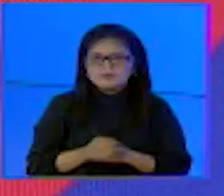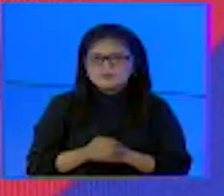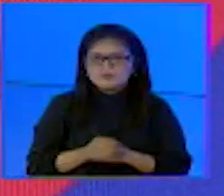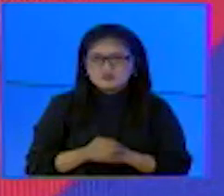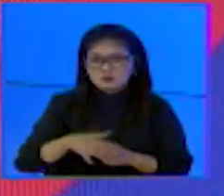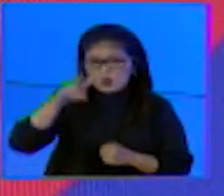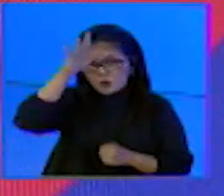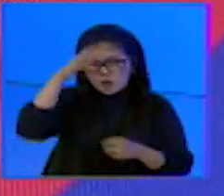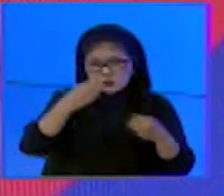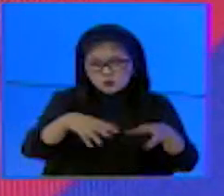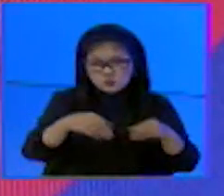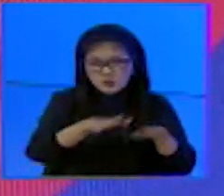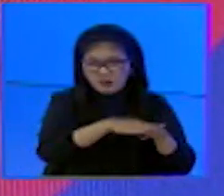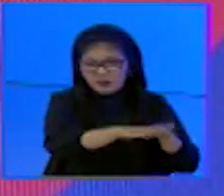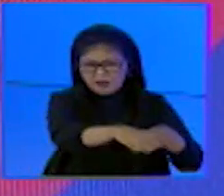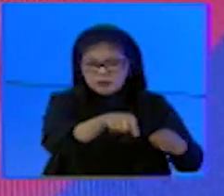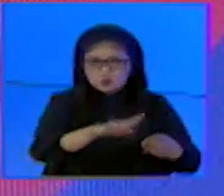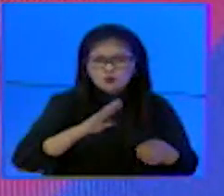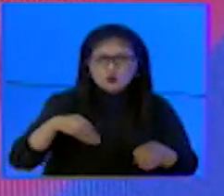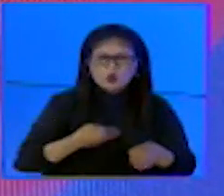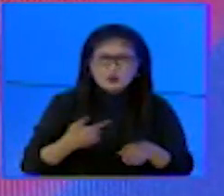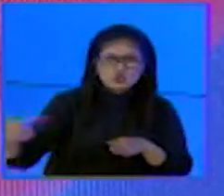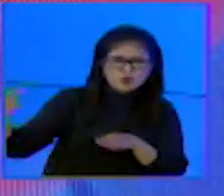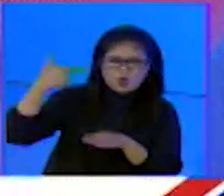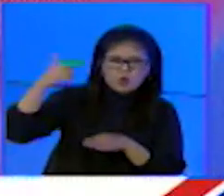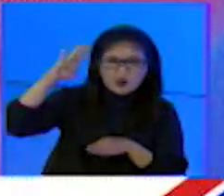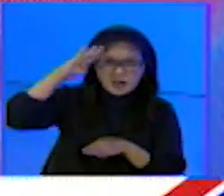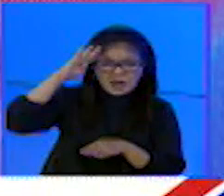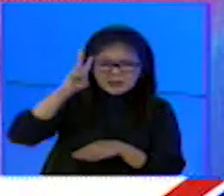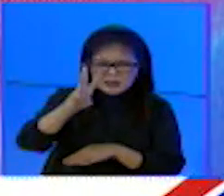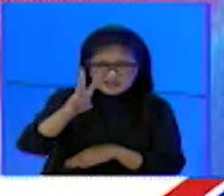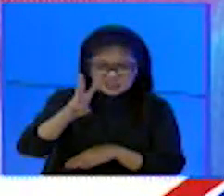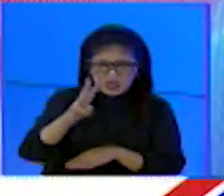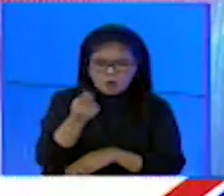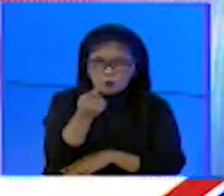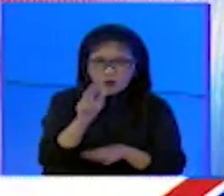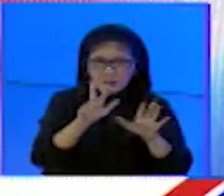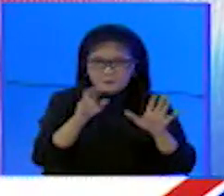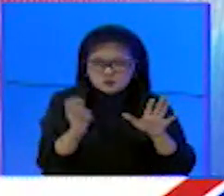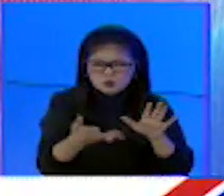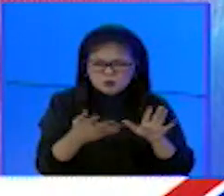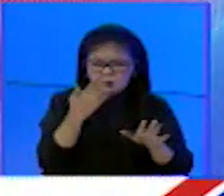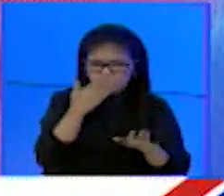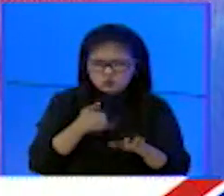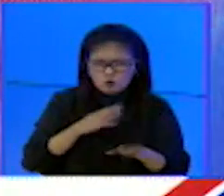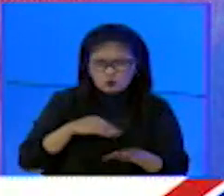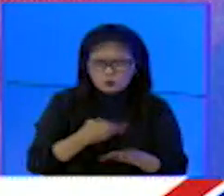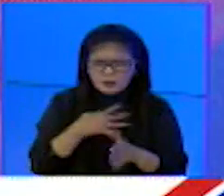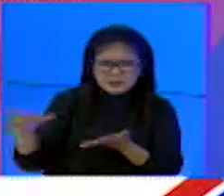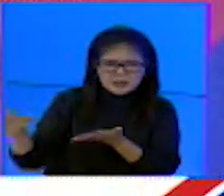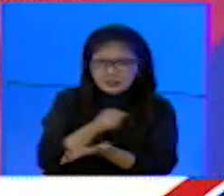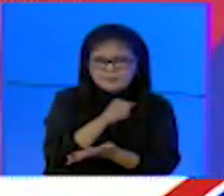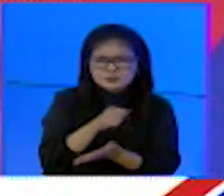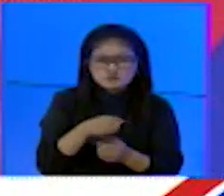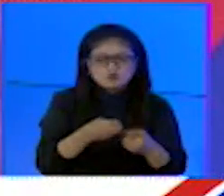Pemirsa, seorang pedagang kaki lima menjadi korban penodongan tiga pria. Uang 8 juta rupiah milik korban dirampas saat sedang